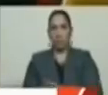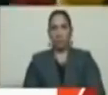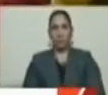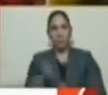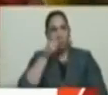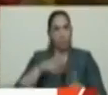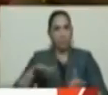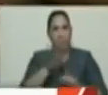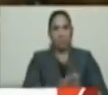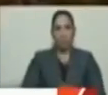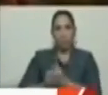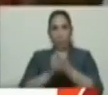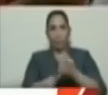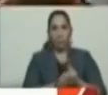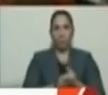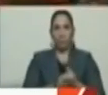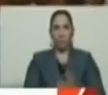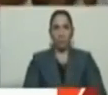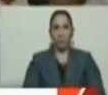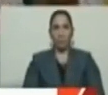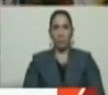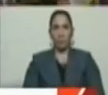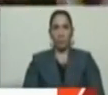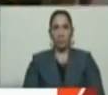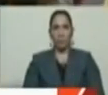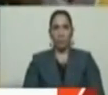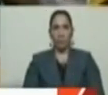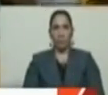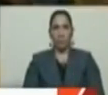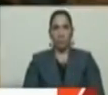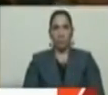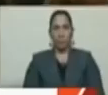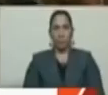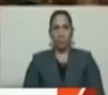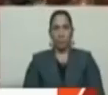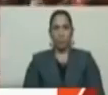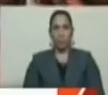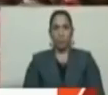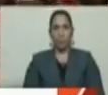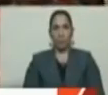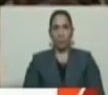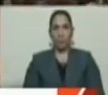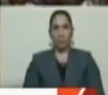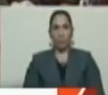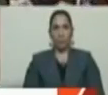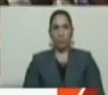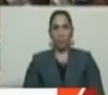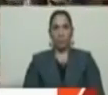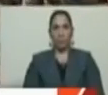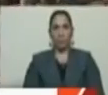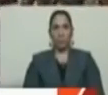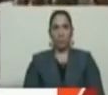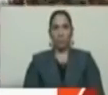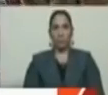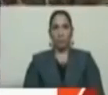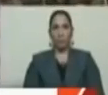تطورات متلاحقة مع تدخل يعني الولايات المتحدة بهذا الشكل المفاجئ. شكرا جزيلا أستاذ طارق البرديسي،